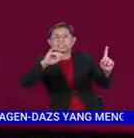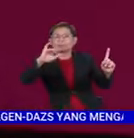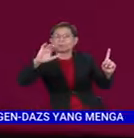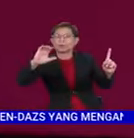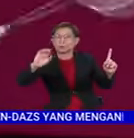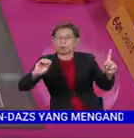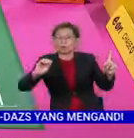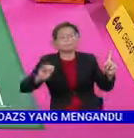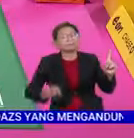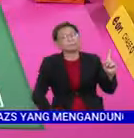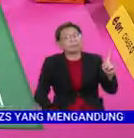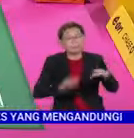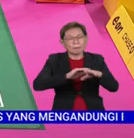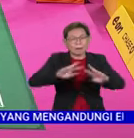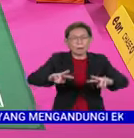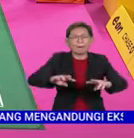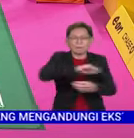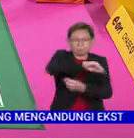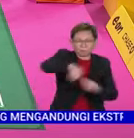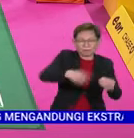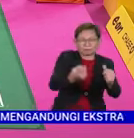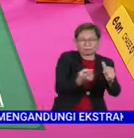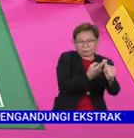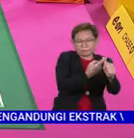Dwi Widoyo pada pusingan pertama.